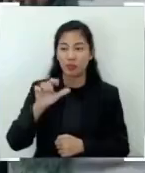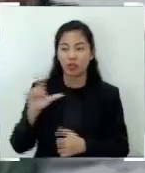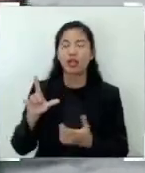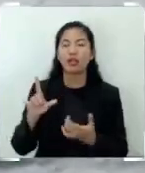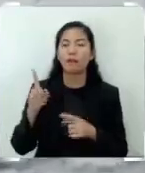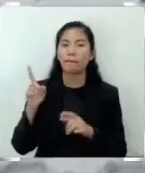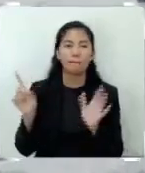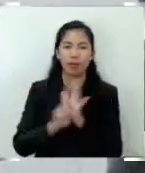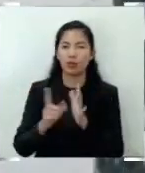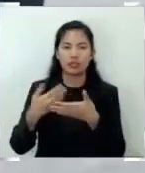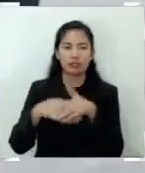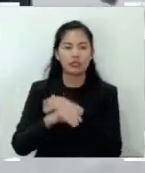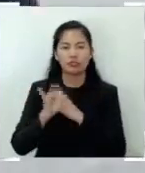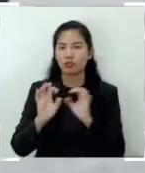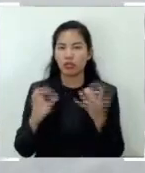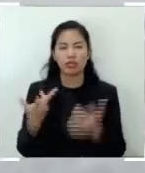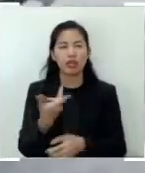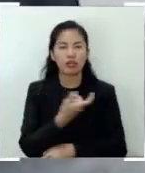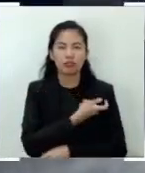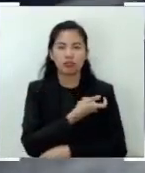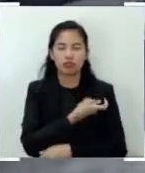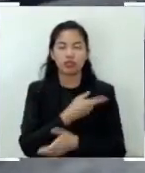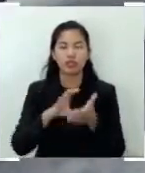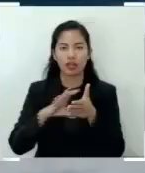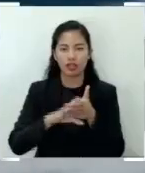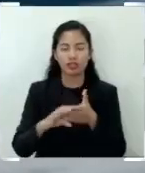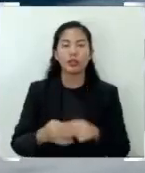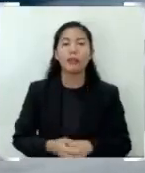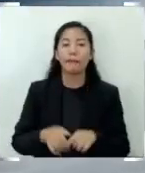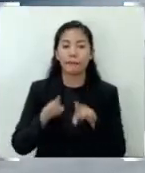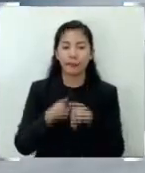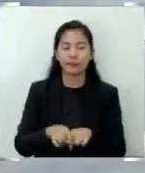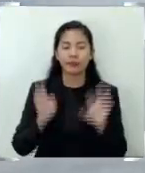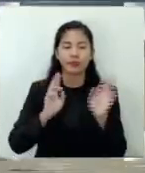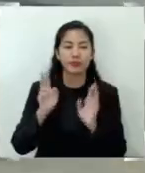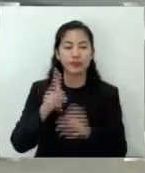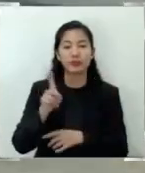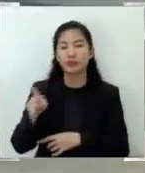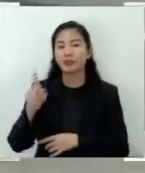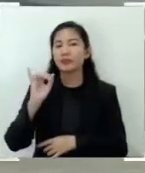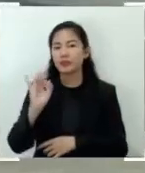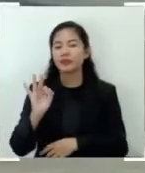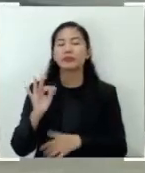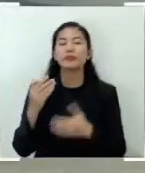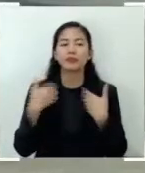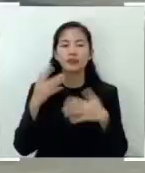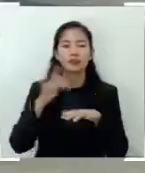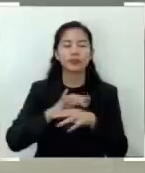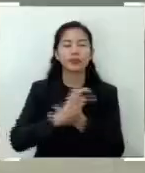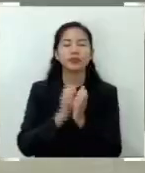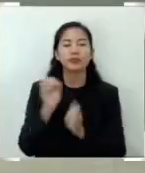quarantine facilities sa buong Pampanga. Paghahanda sakaling may ma-detect na roong kaso ng Omicron variant. Sa Dagupan City, na